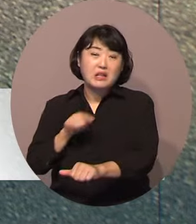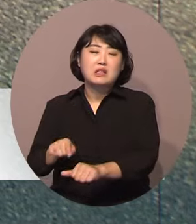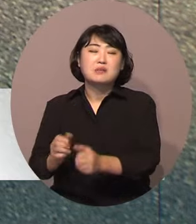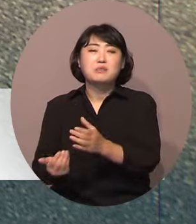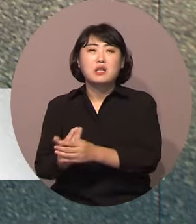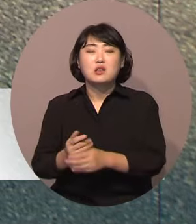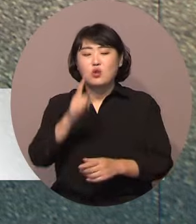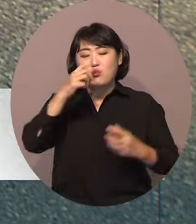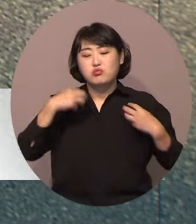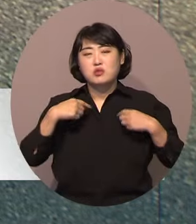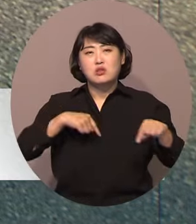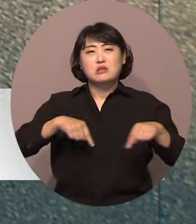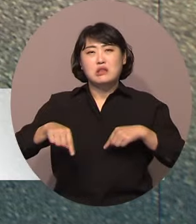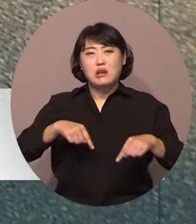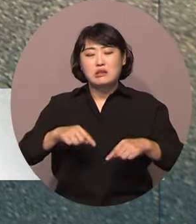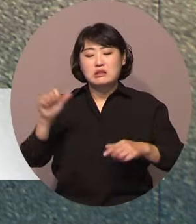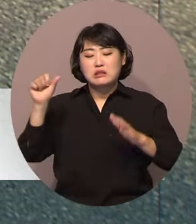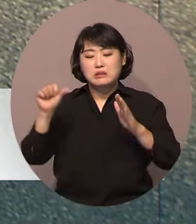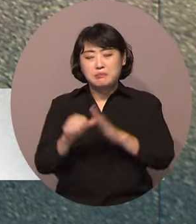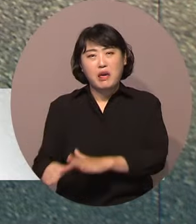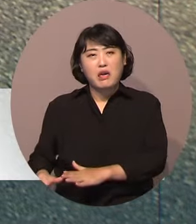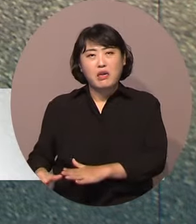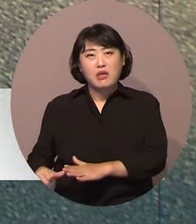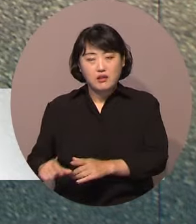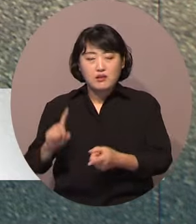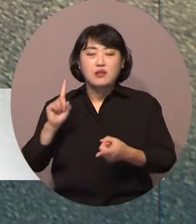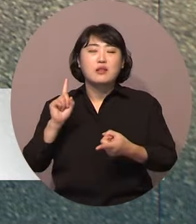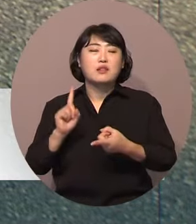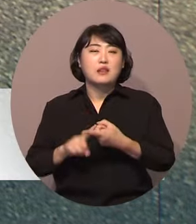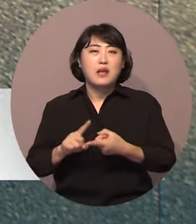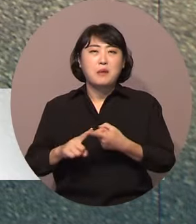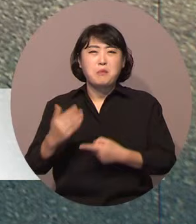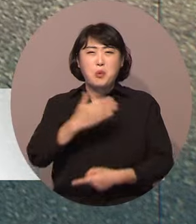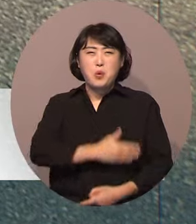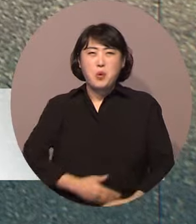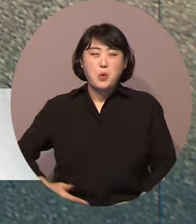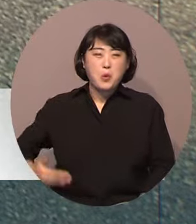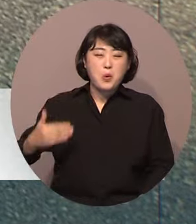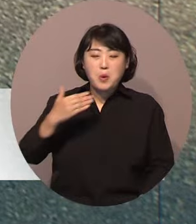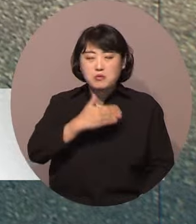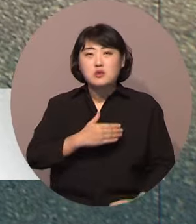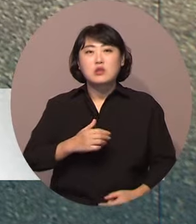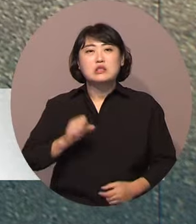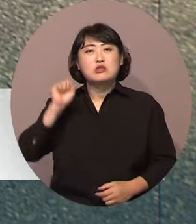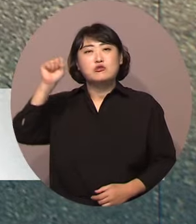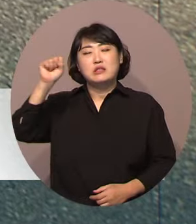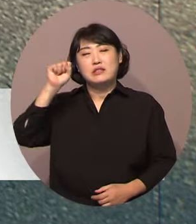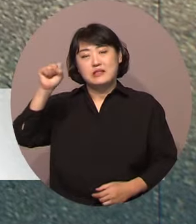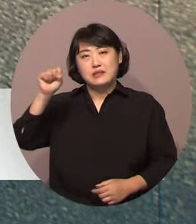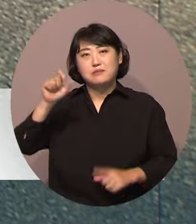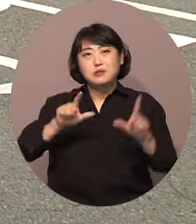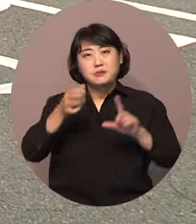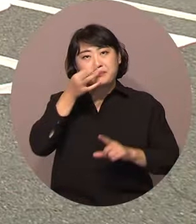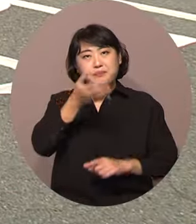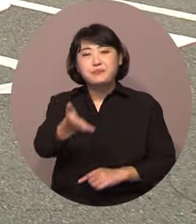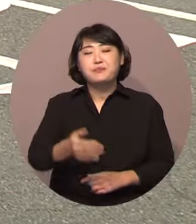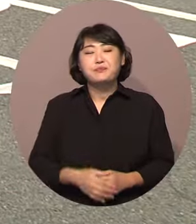실패에 따른 인권 재난이라는 걸 온몸으로 호소한 건데요. 김성국 기자가 현장을 취재했습니다.